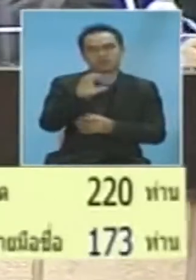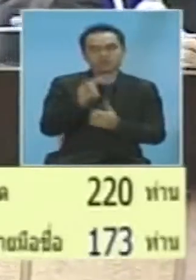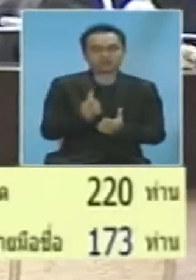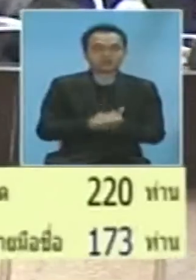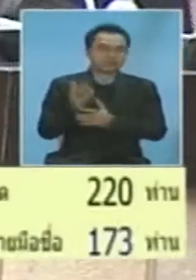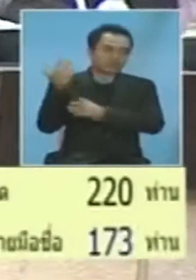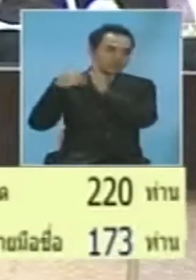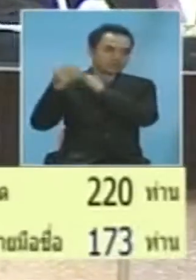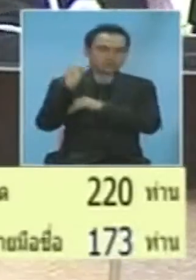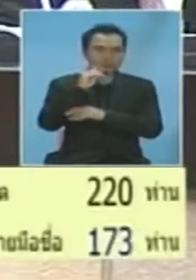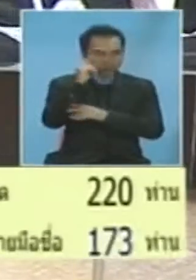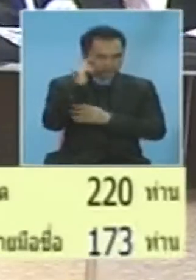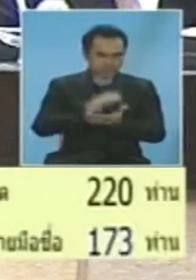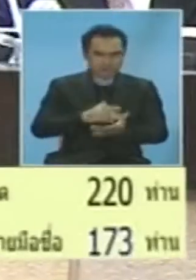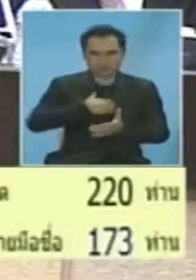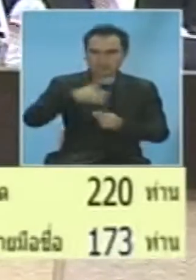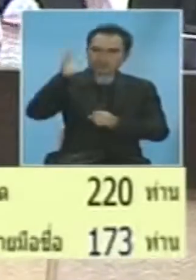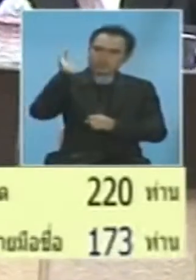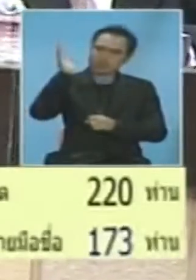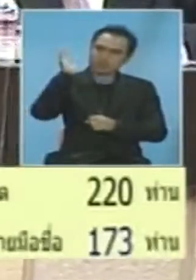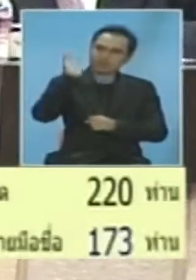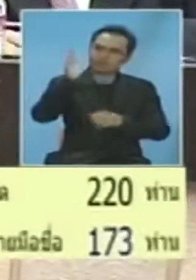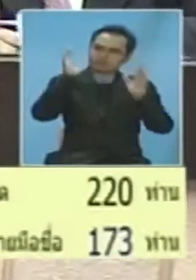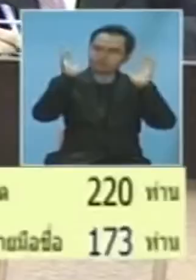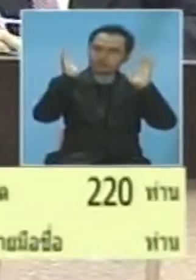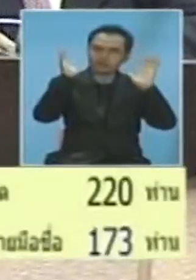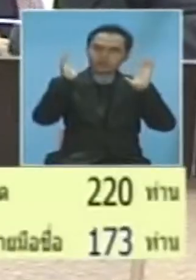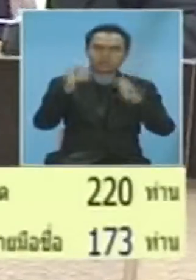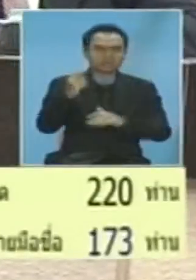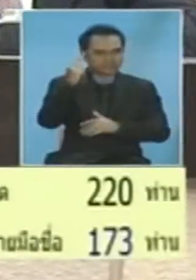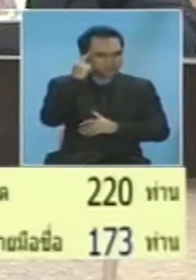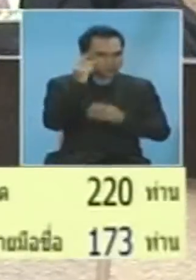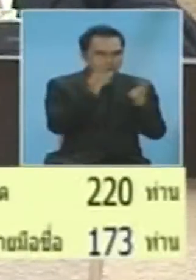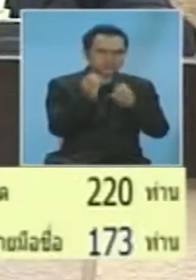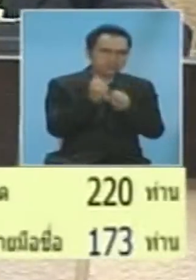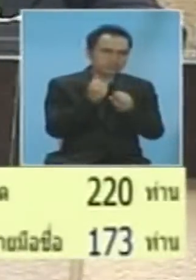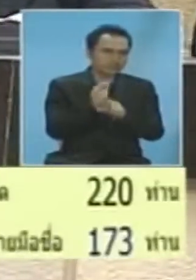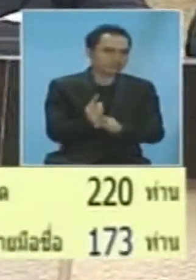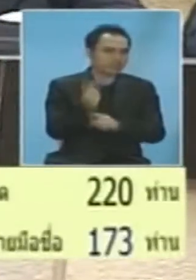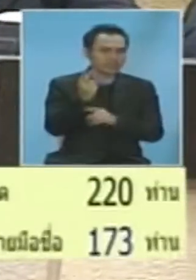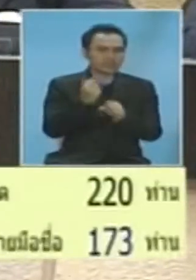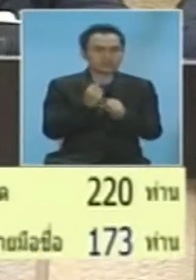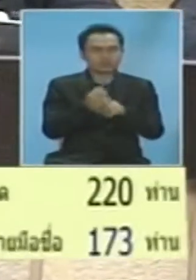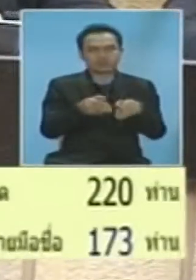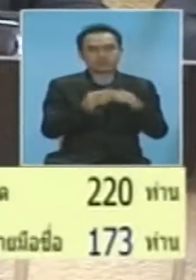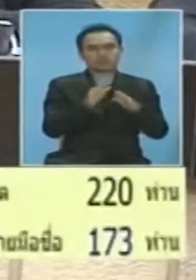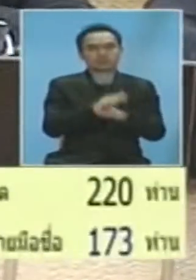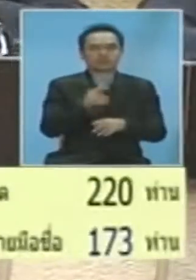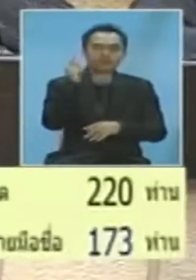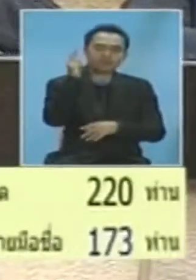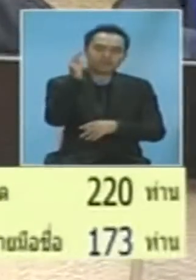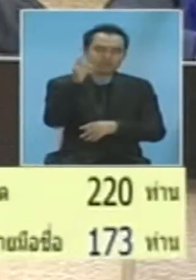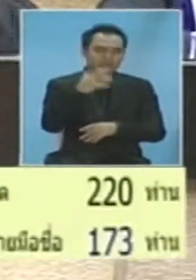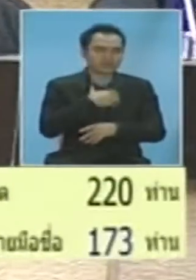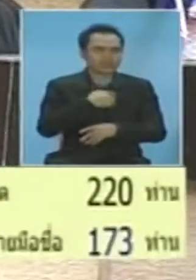มีการหาเสียงว่าเป็นการคิดใหม่ทำใหม่พันตำรวจโททักษิณคิดเพื่อ